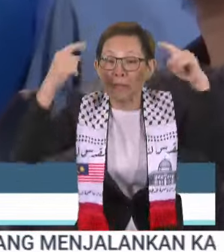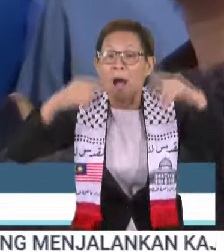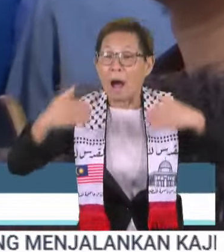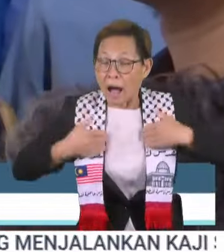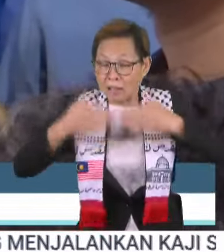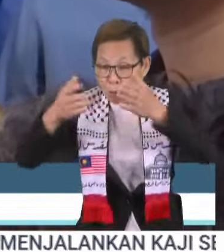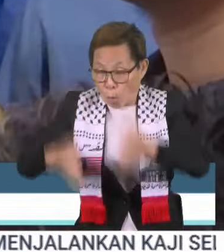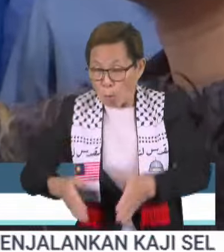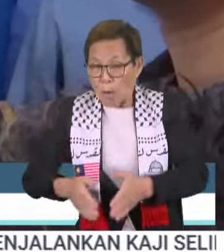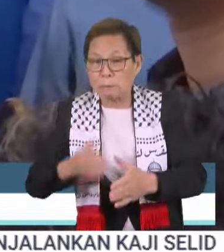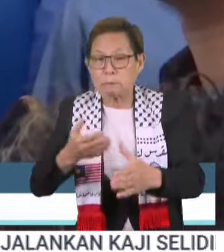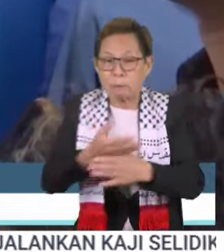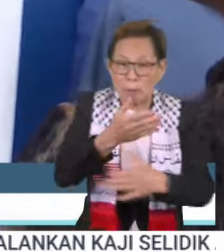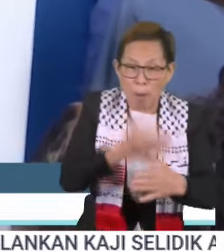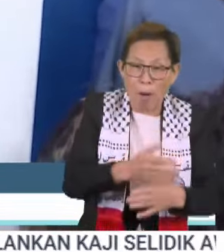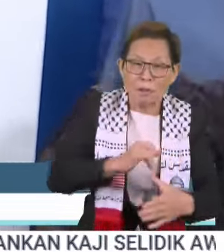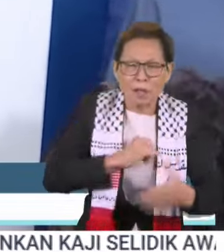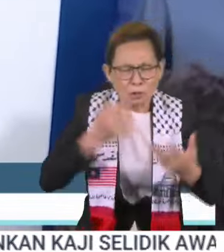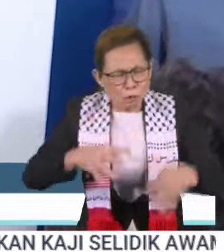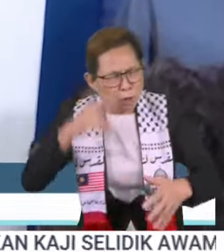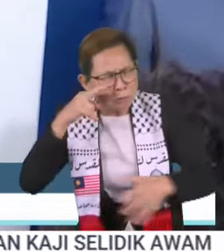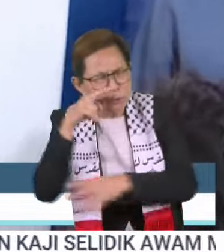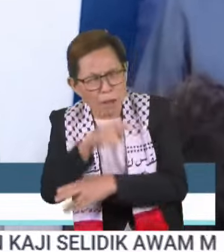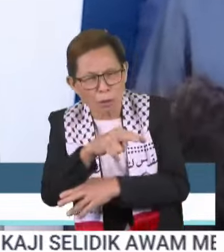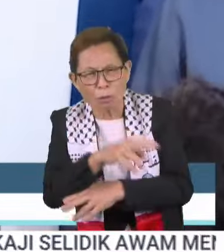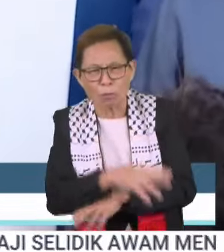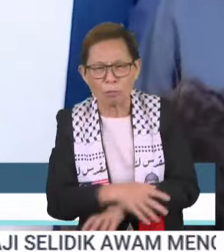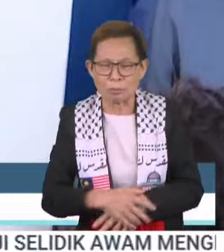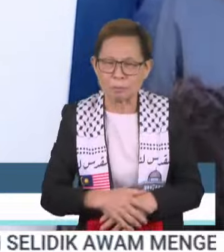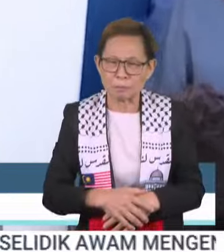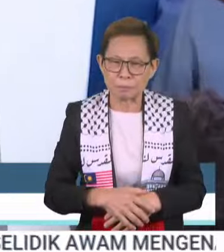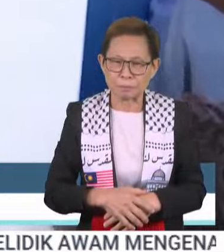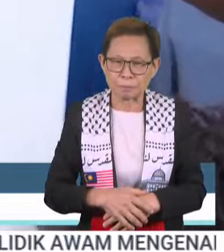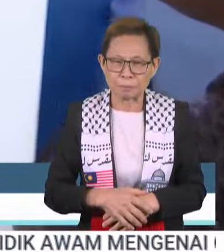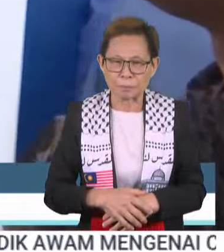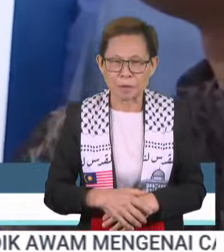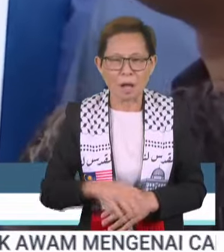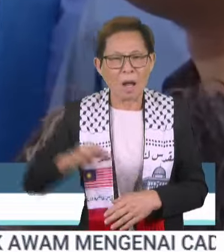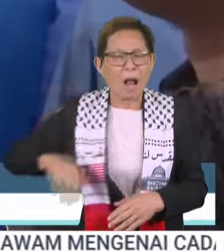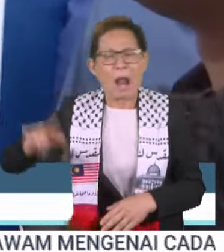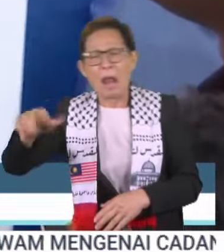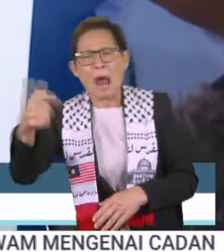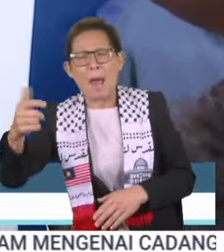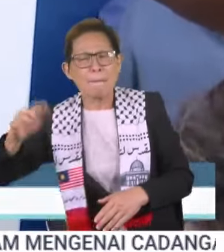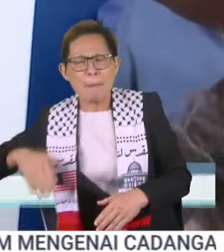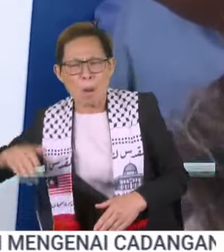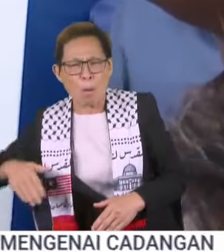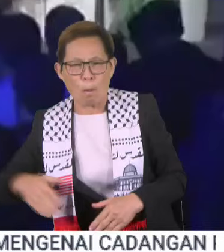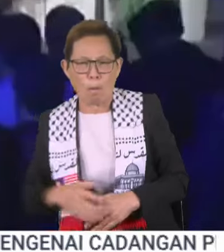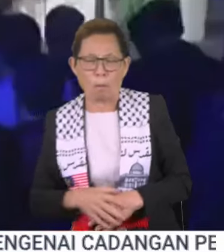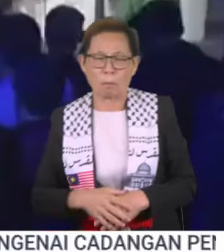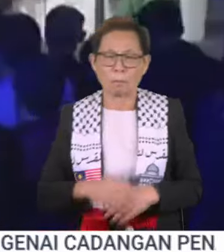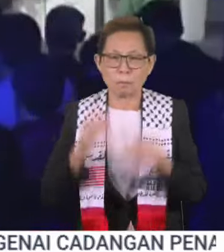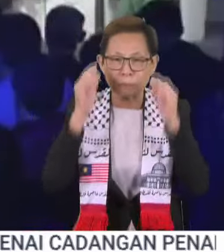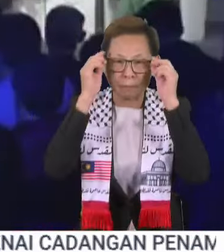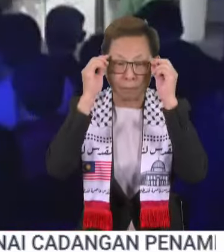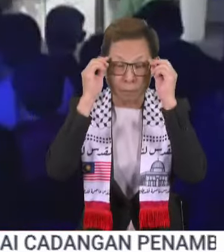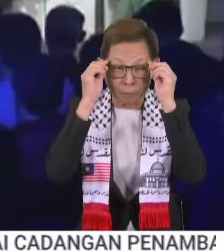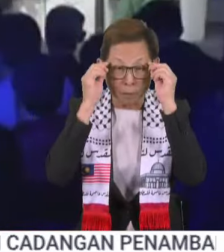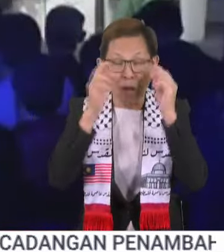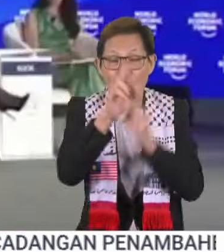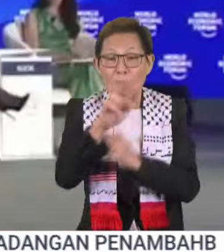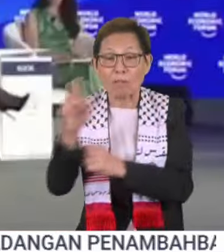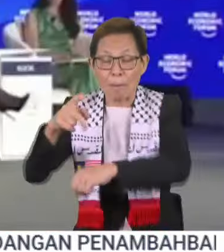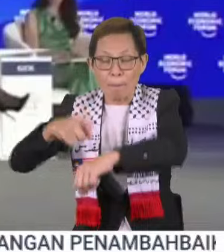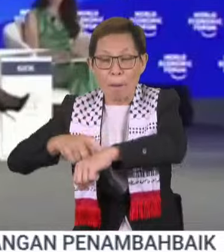terjejas harus dikemukakan. Saya tengok dalam konteks itu dia tekankan. Yang lain belum ada apa-apa keputusan.